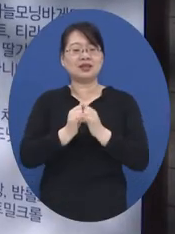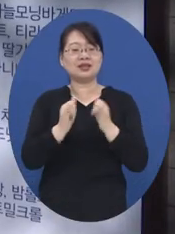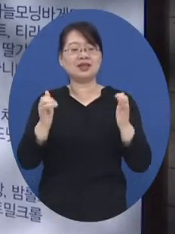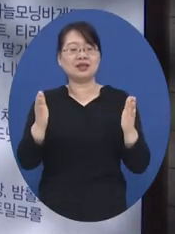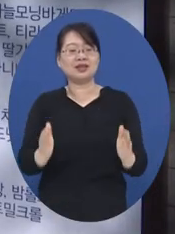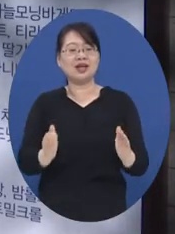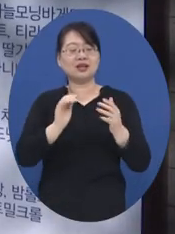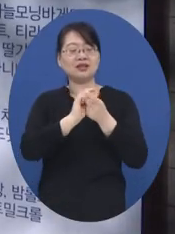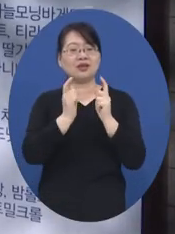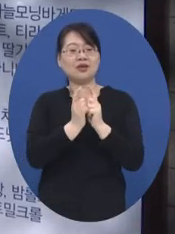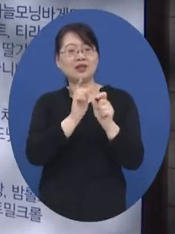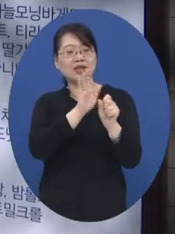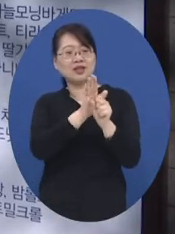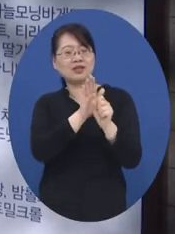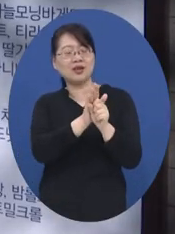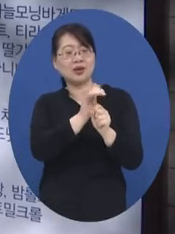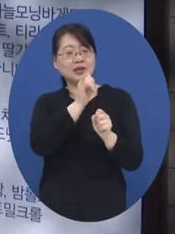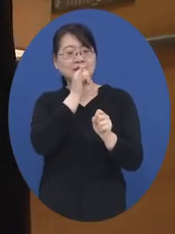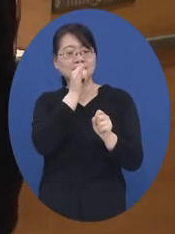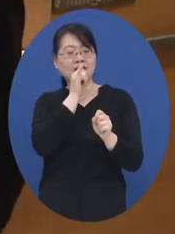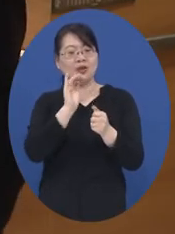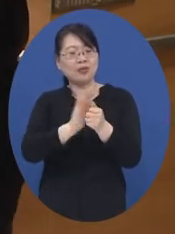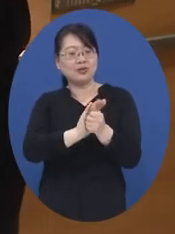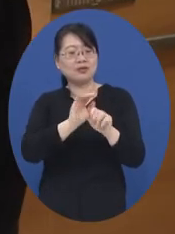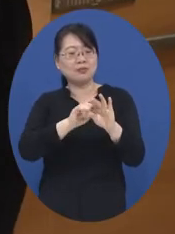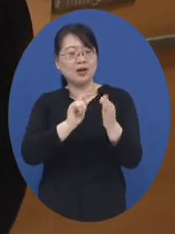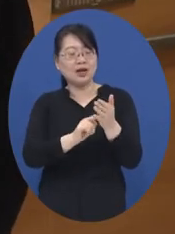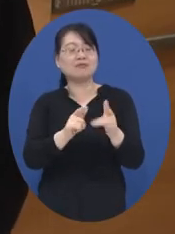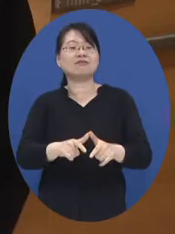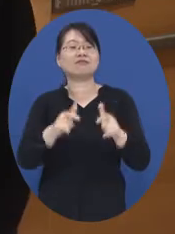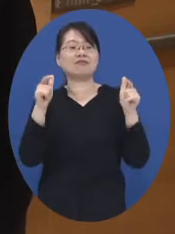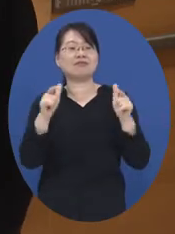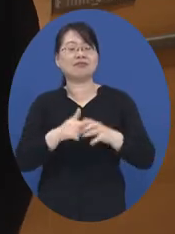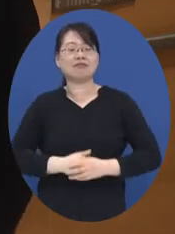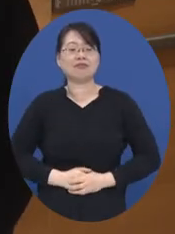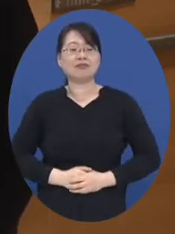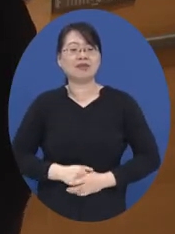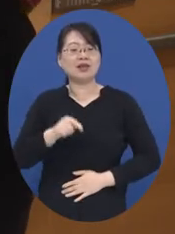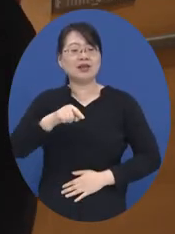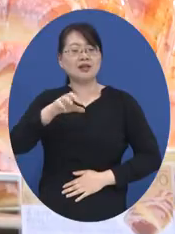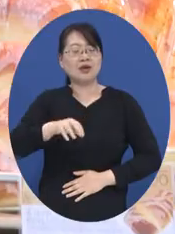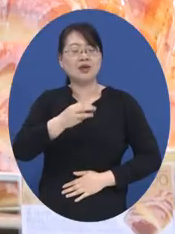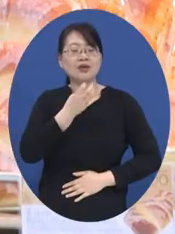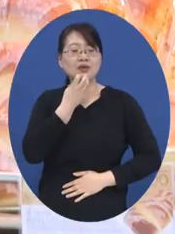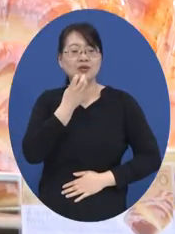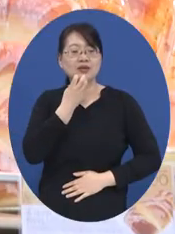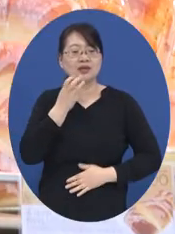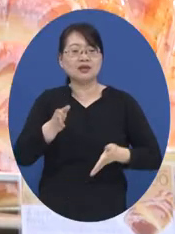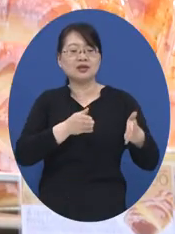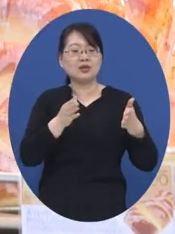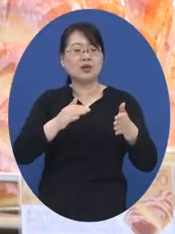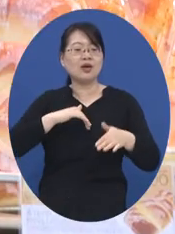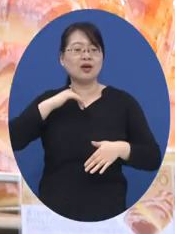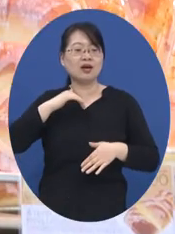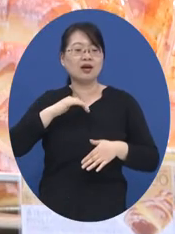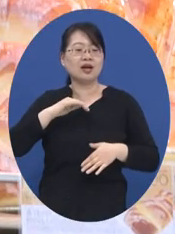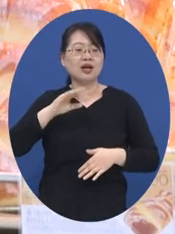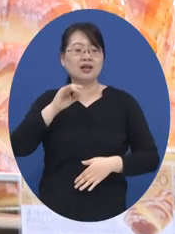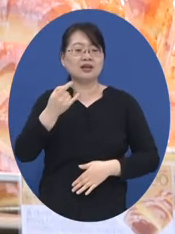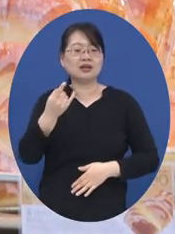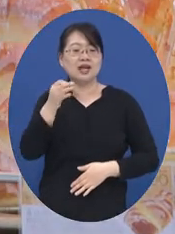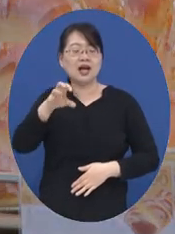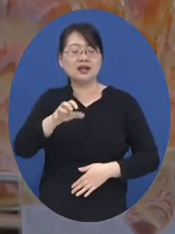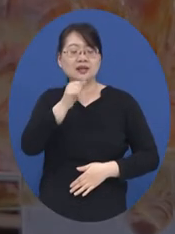시민들 사이에서 서로를 응원하며 보듬는 마음도 퍼지고 있습니다. 이곳은 경기도 의왕에 위치한 한